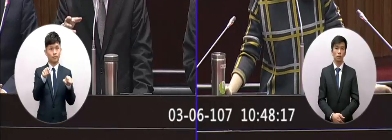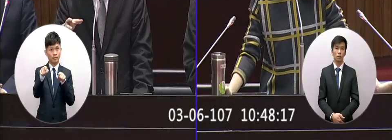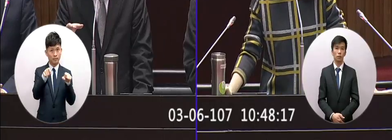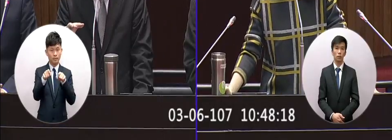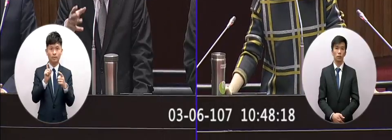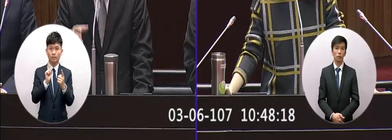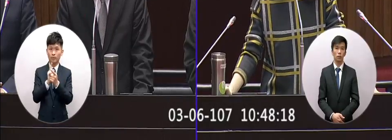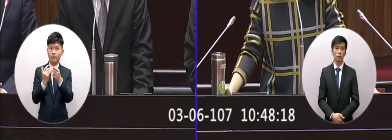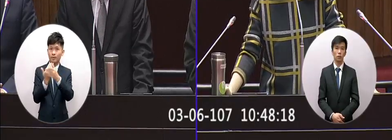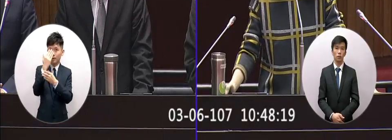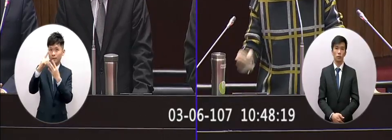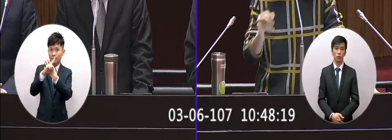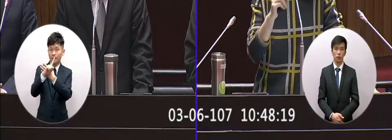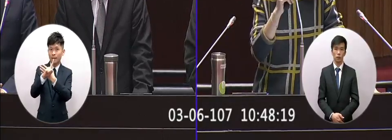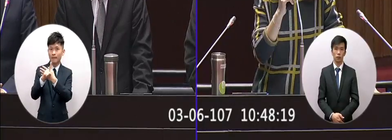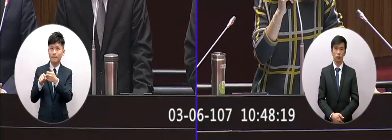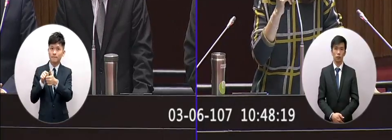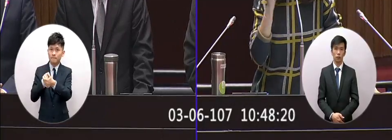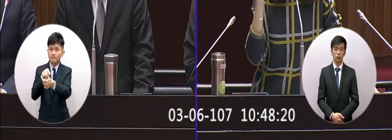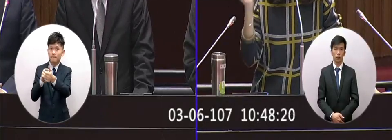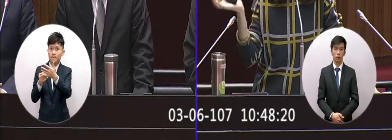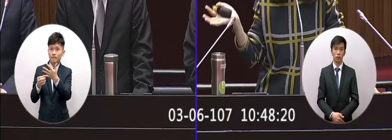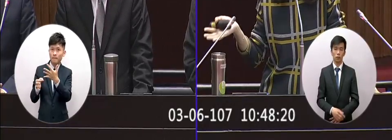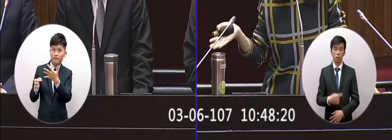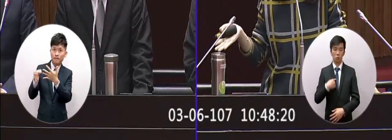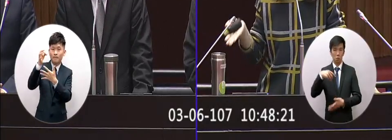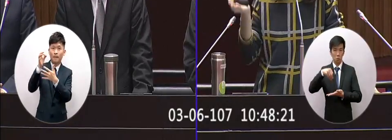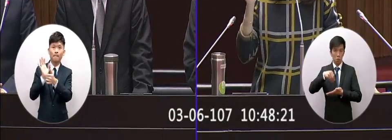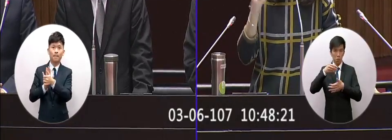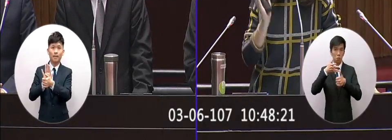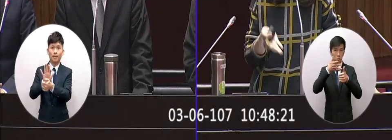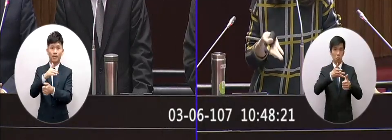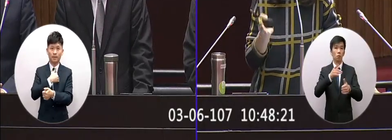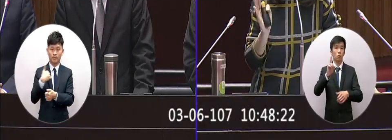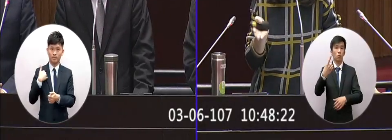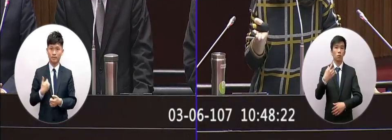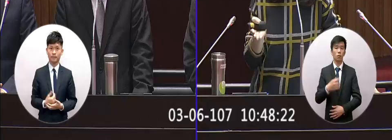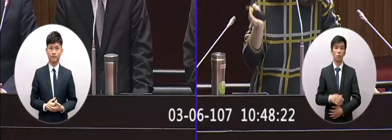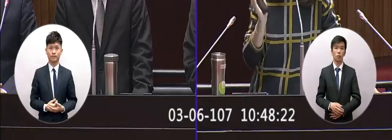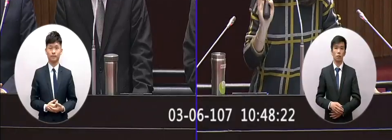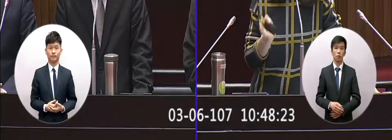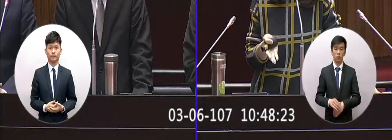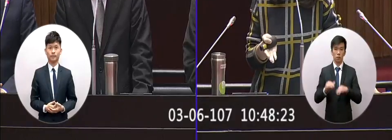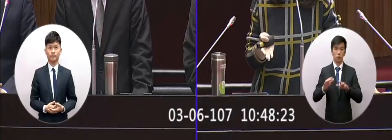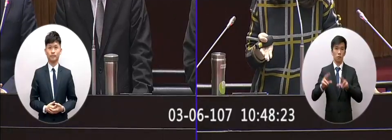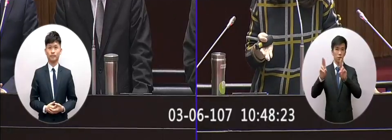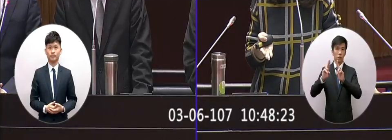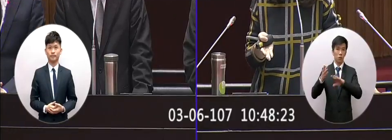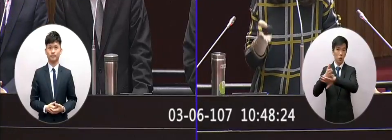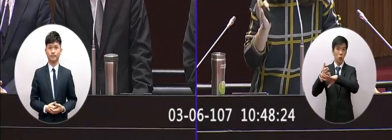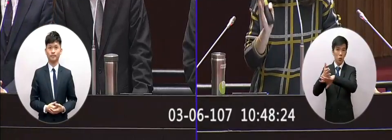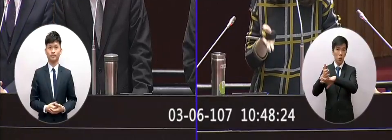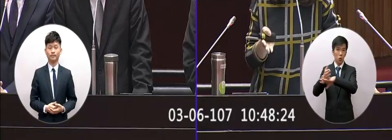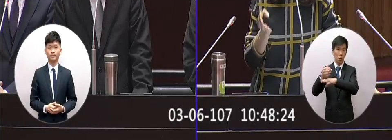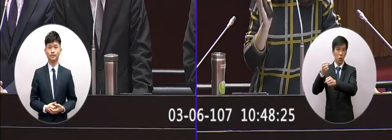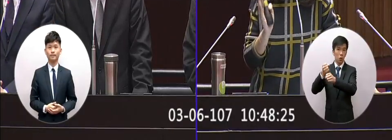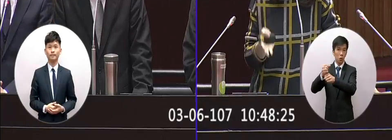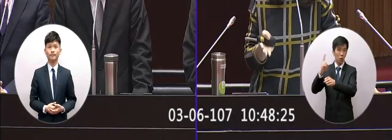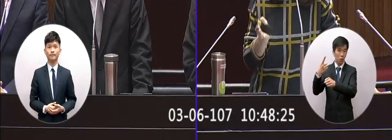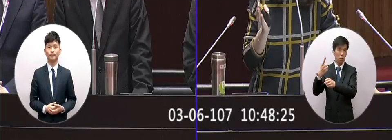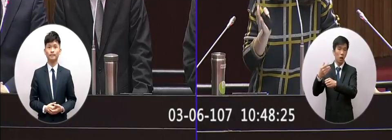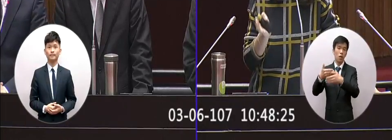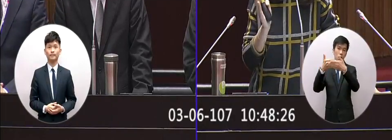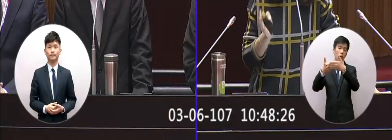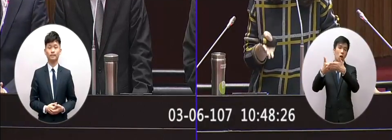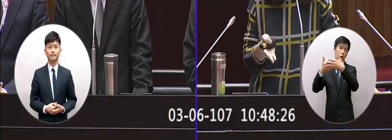湾产业的提升是有帮助。 我会问这个问题是哦，我们现在很多的电动公车都是中国，不管它的车身或